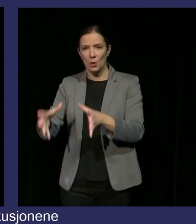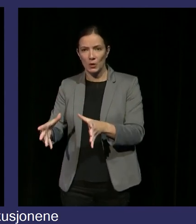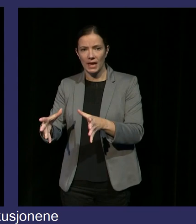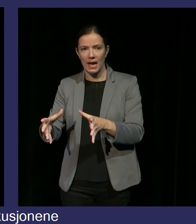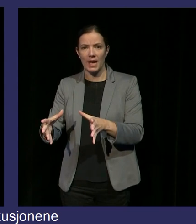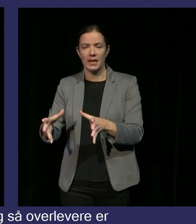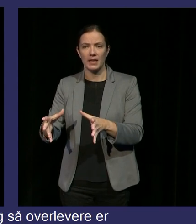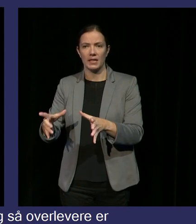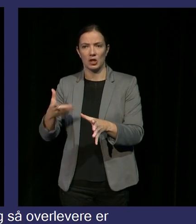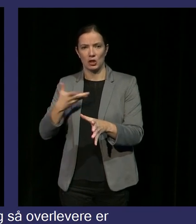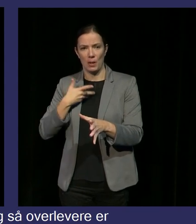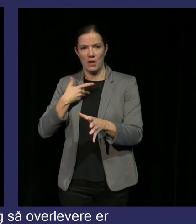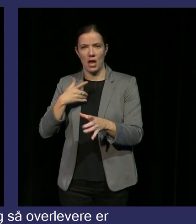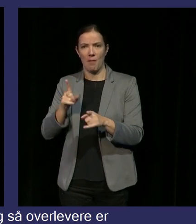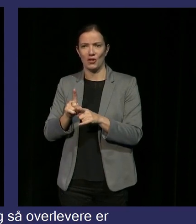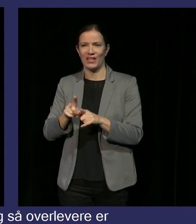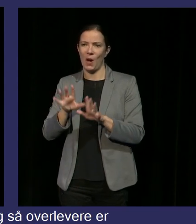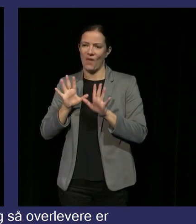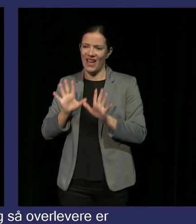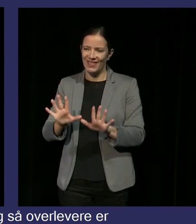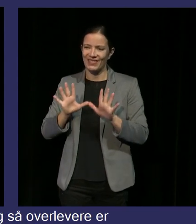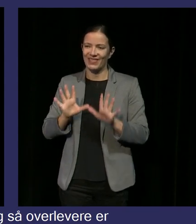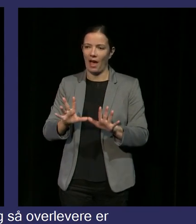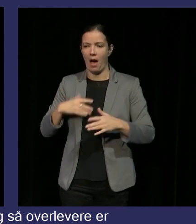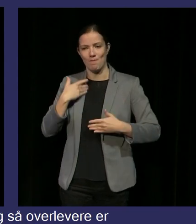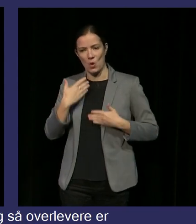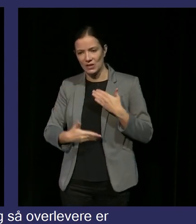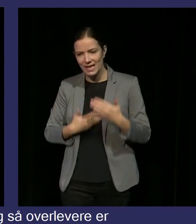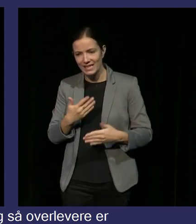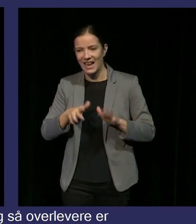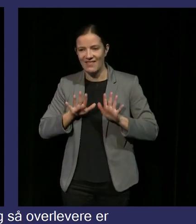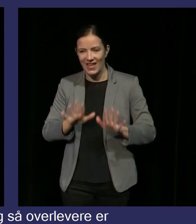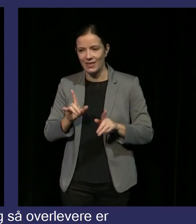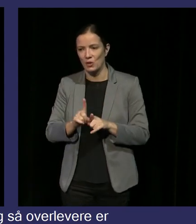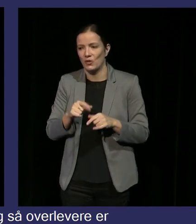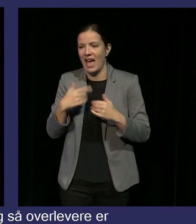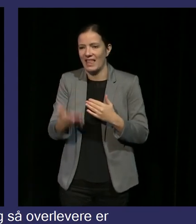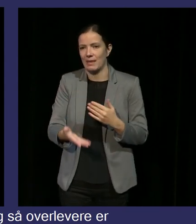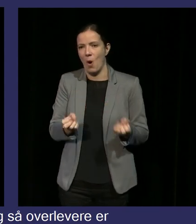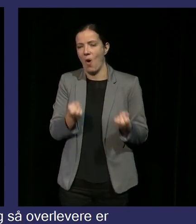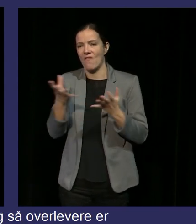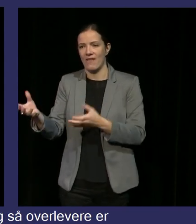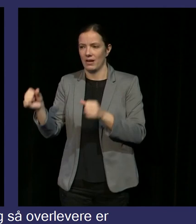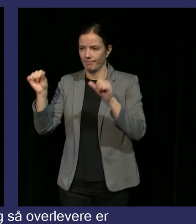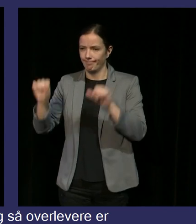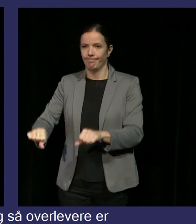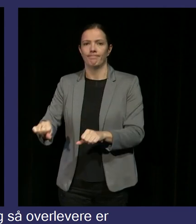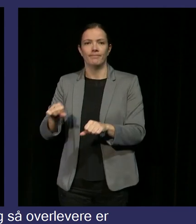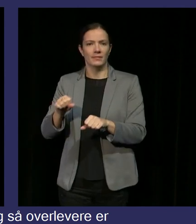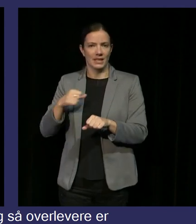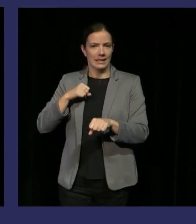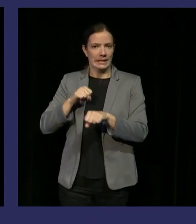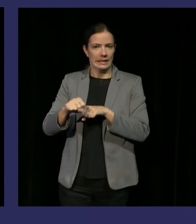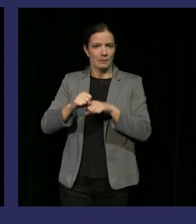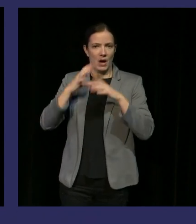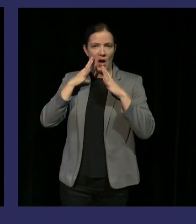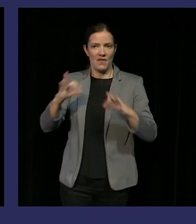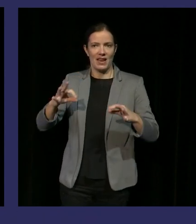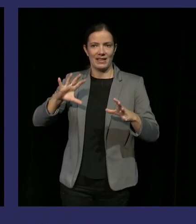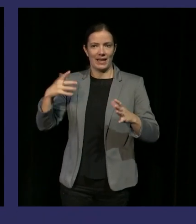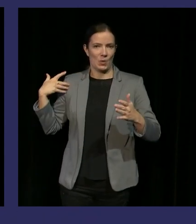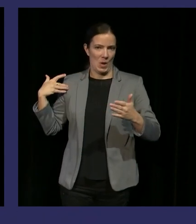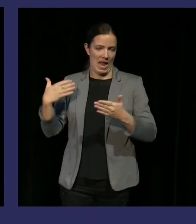stor grad. At det å vente og la noen prosesser gå, og så overlevere, veldig uheldig, og det det vi har slitt med i offentlig sektor, tror jeg, veldig